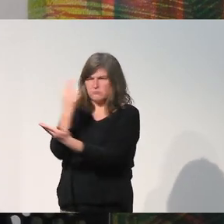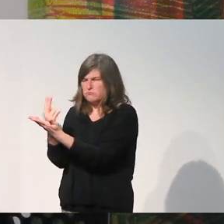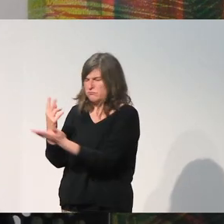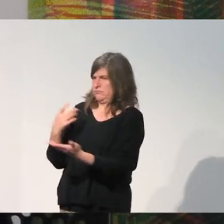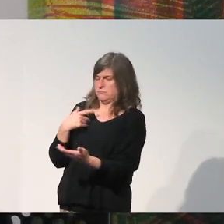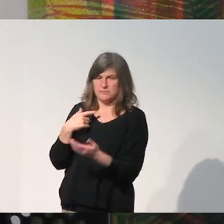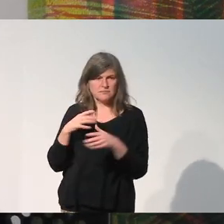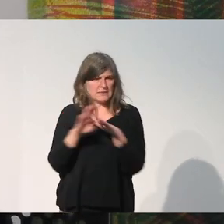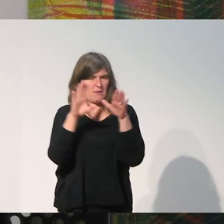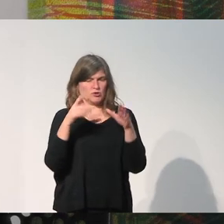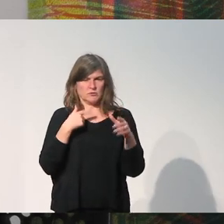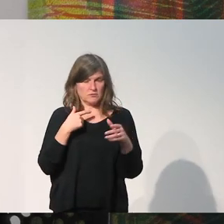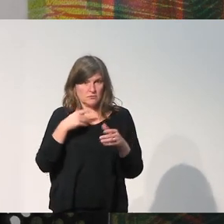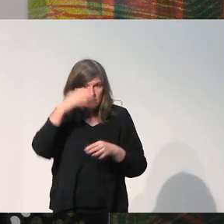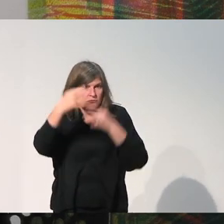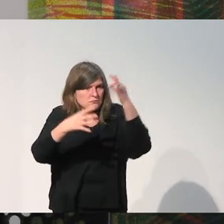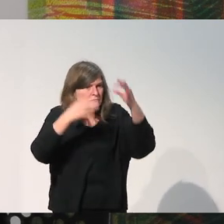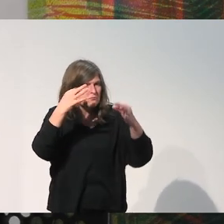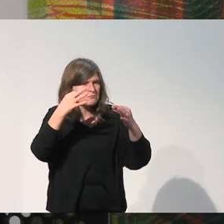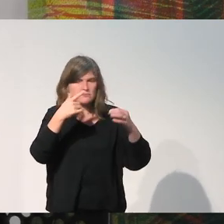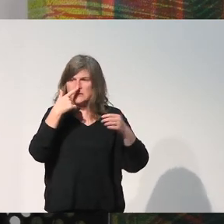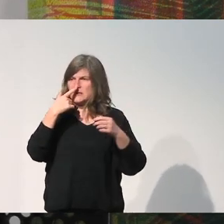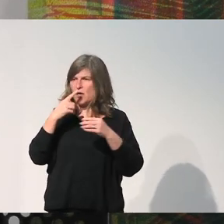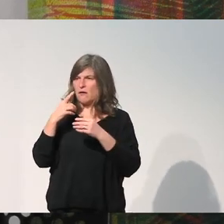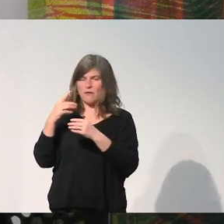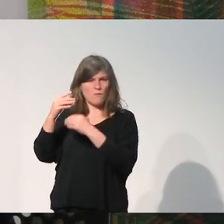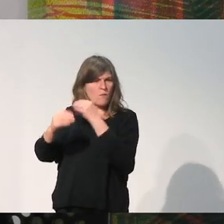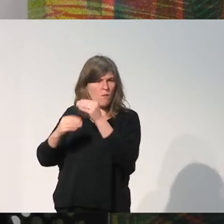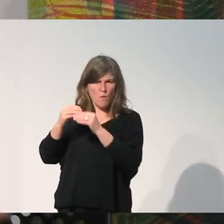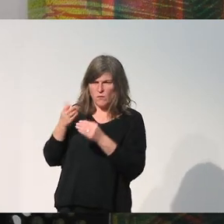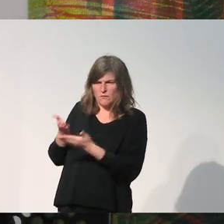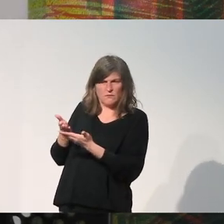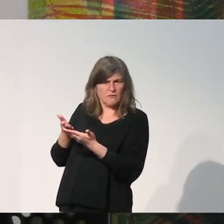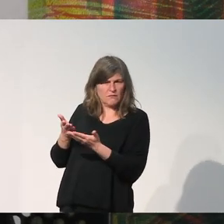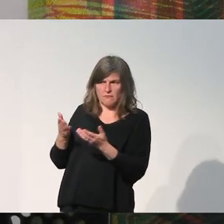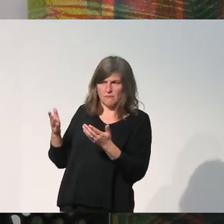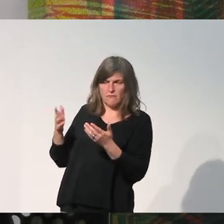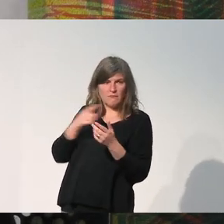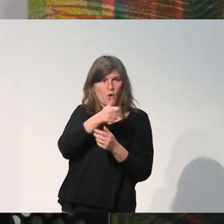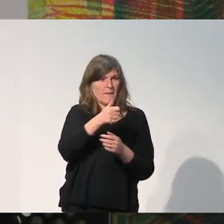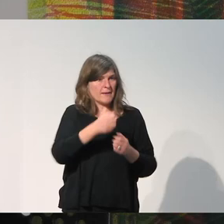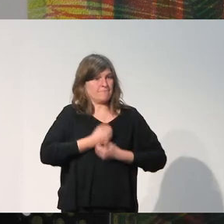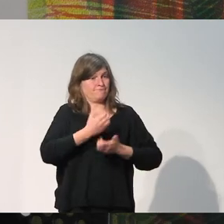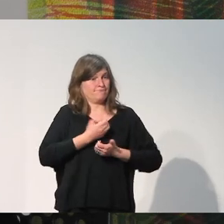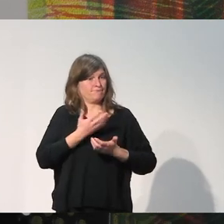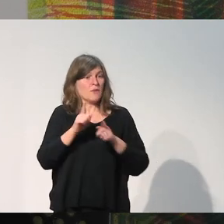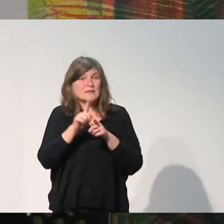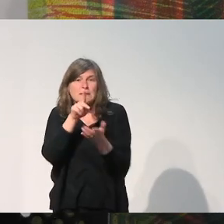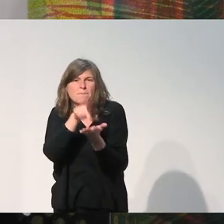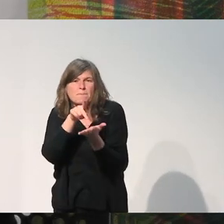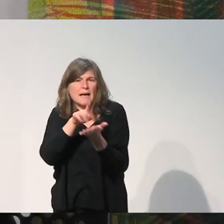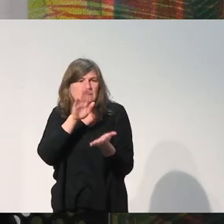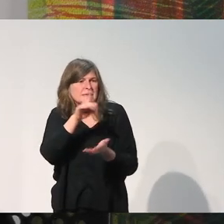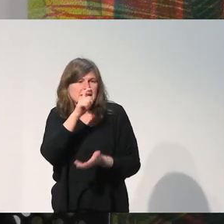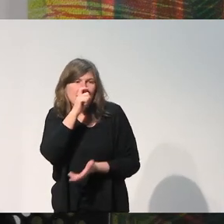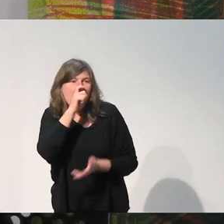Et en découvrant ces images-là, je découvrais finalement deux mondes dont on ne m'avait jamais parlé. Ce Beyrouth de la guerre et ce Paris libanais, ce Paris arabe,